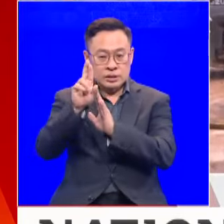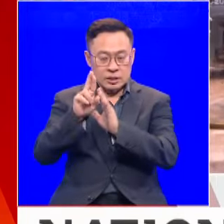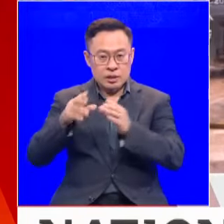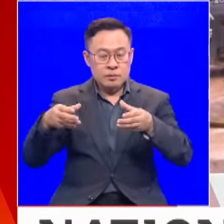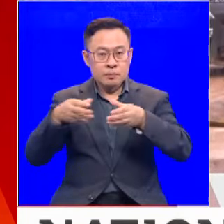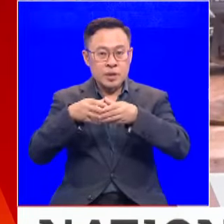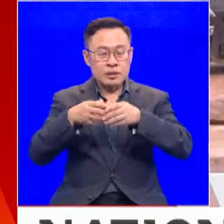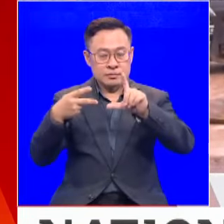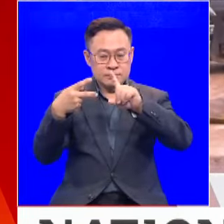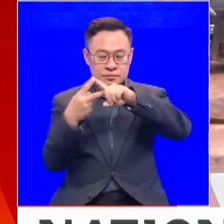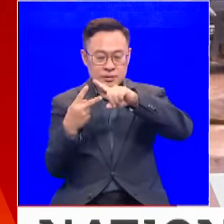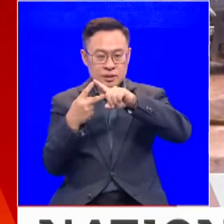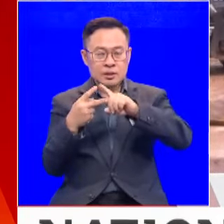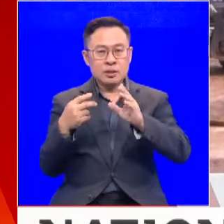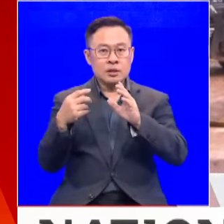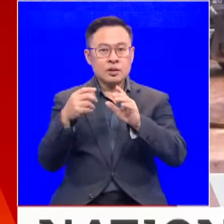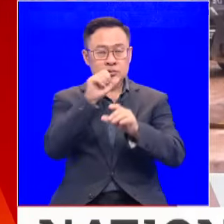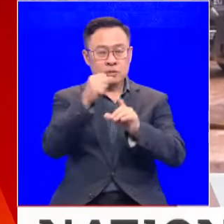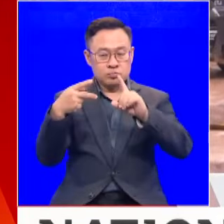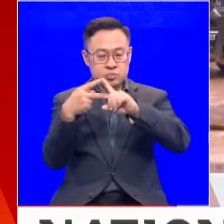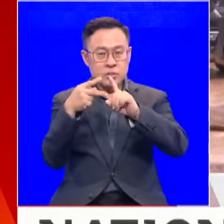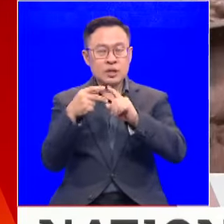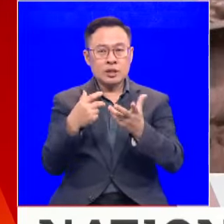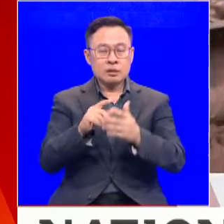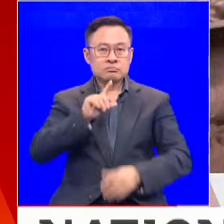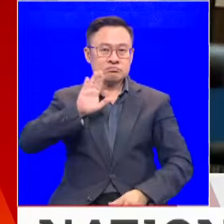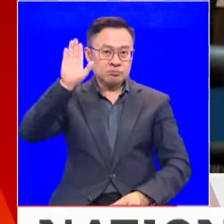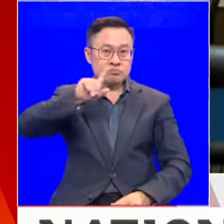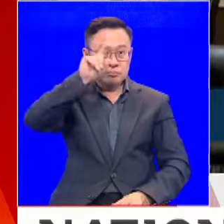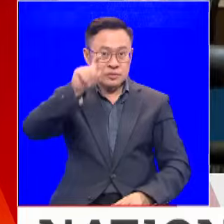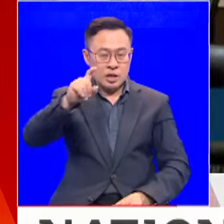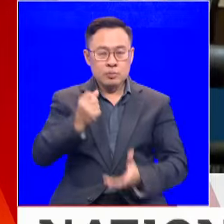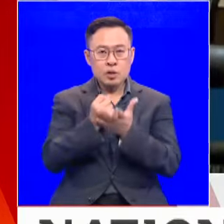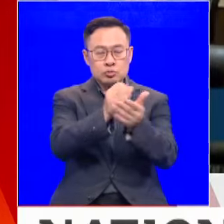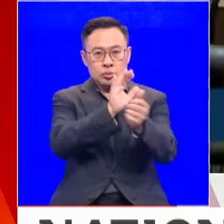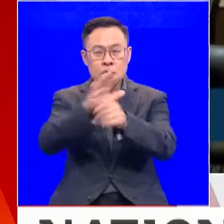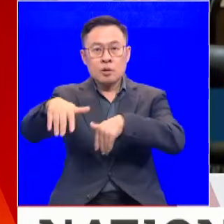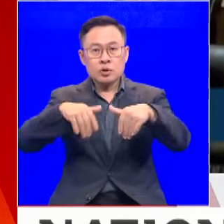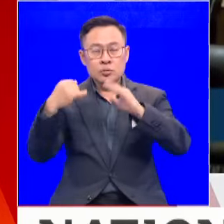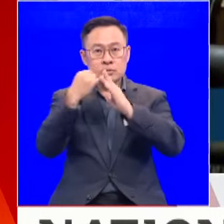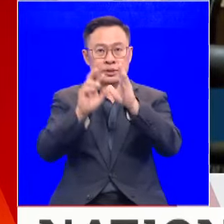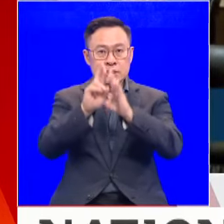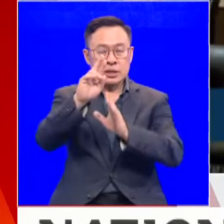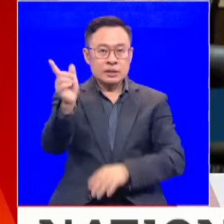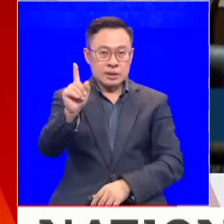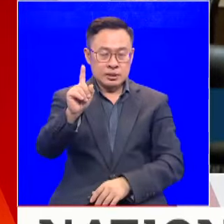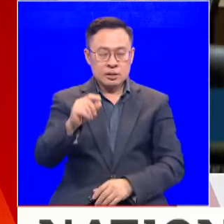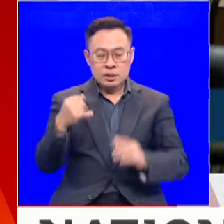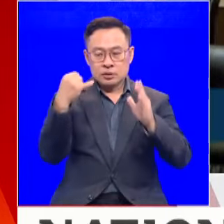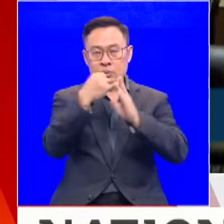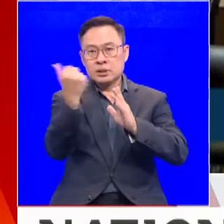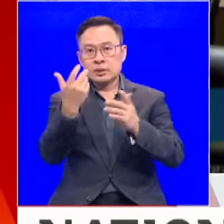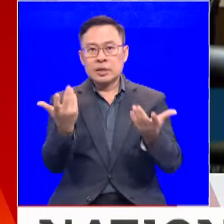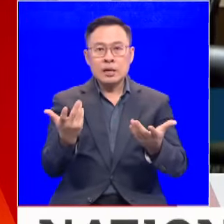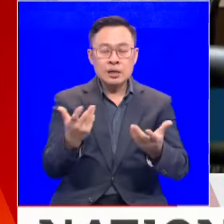ชนเพราะว่าคุณฐากูลเนี่ยตั้งกระทู้ถามเกี่ยวกับเรื่องของการเยียวยาประชาชนในพื้นที่จังหวัดเชียงรายและจังหวัดอื่นๆ